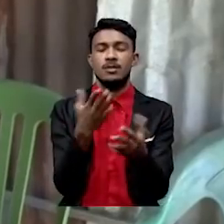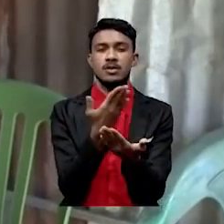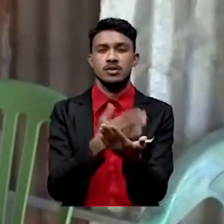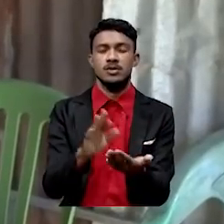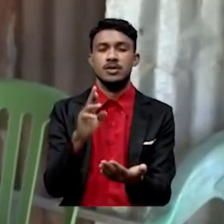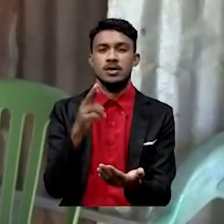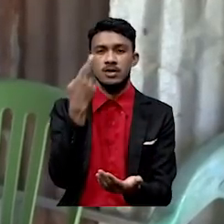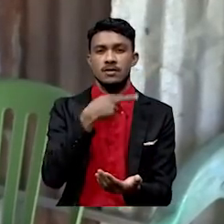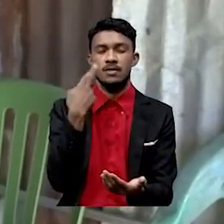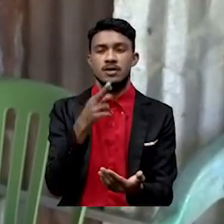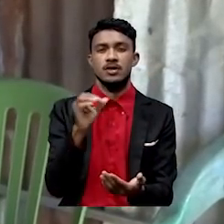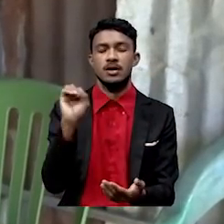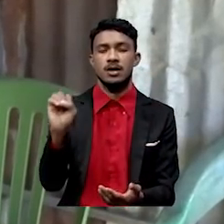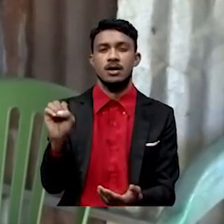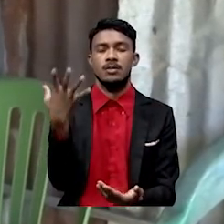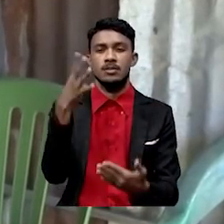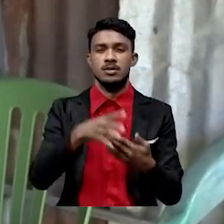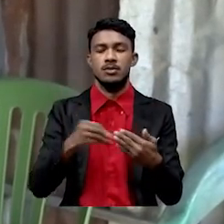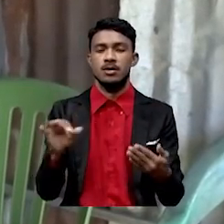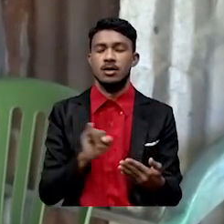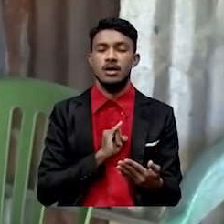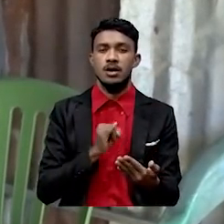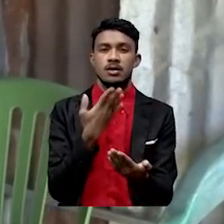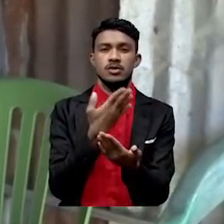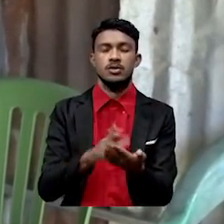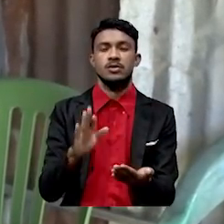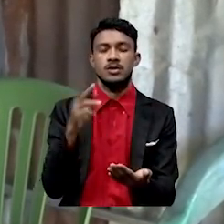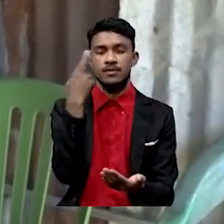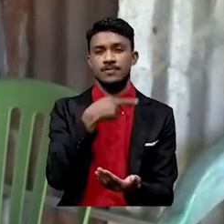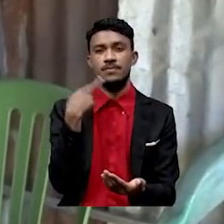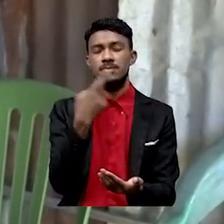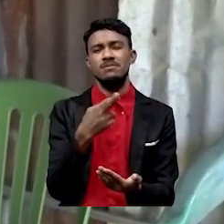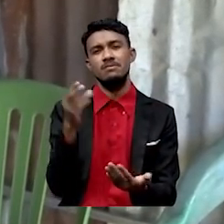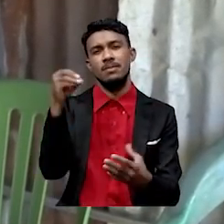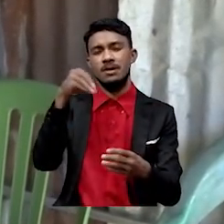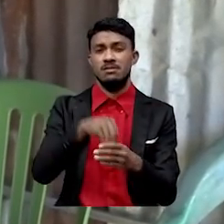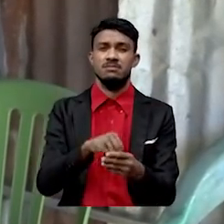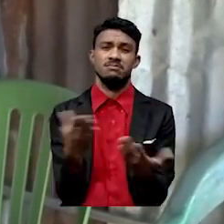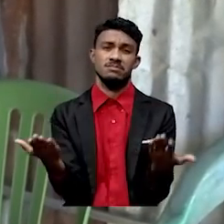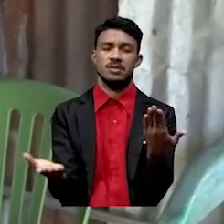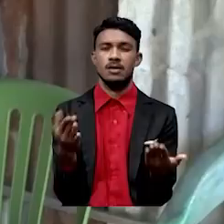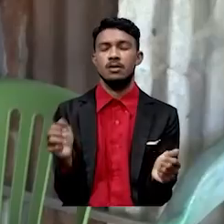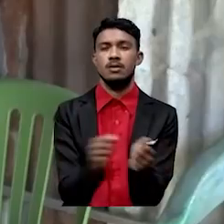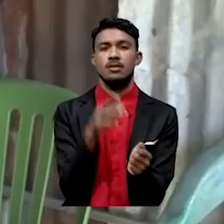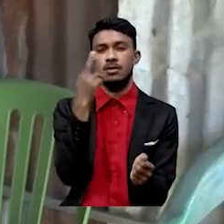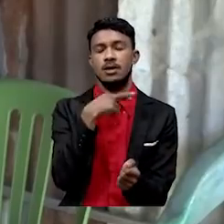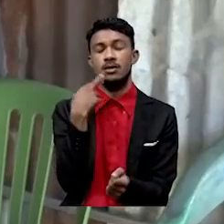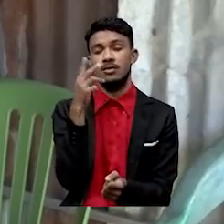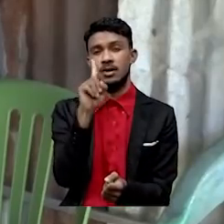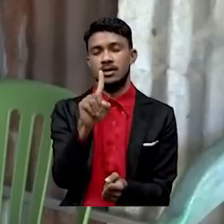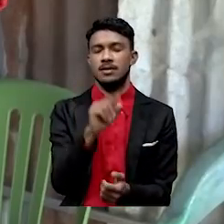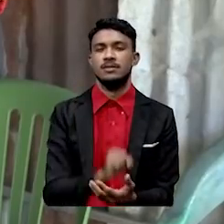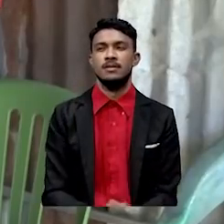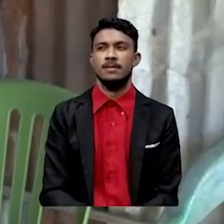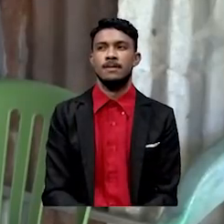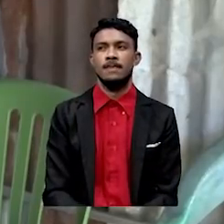$15, hau uze ba fos korong ida, manesto fulang ida, hatu to kala to, kokorongi dari